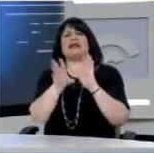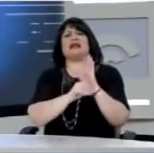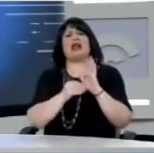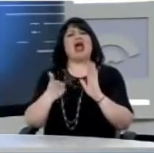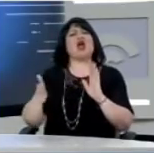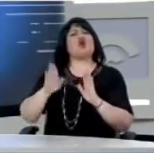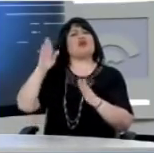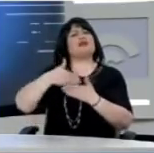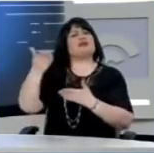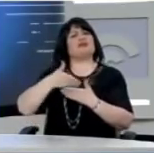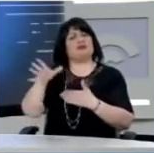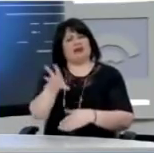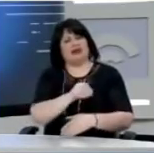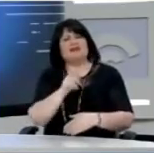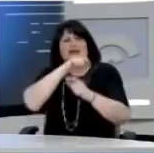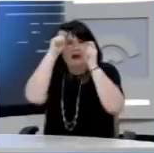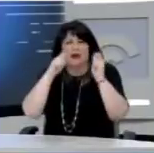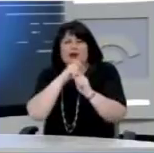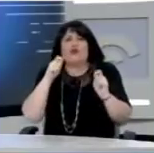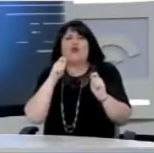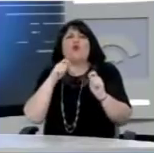ακροδεξιά έντυπα και μέσω του κουτσομπολιού.